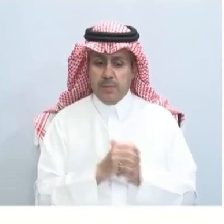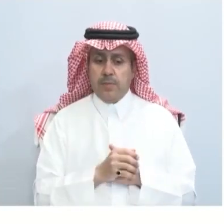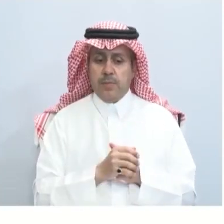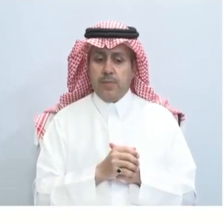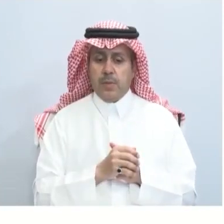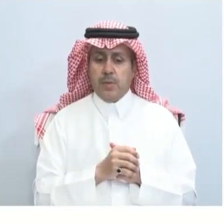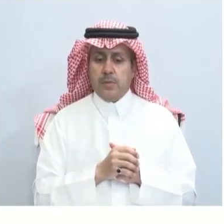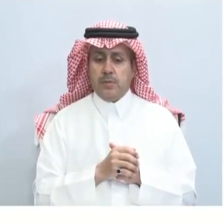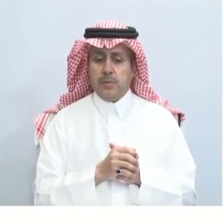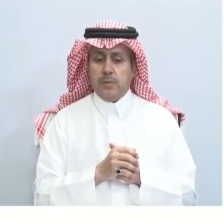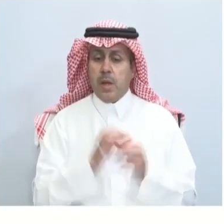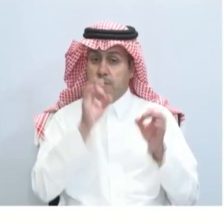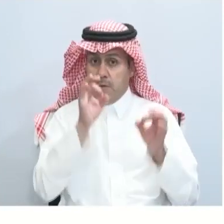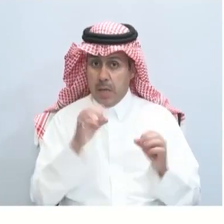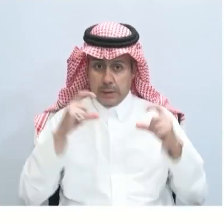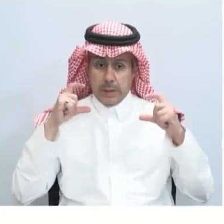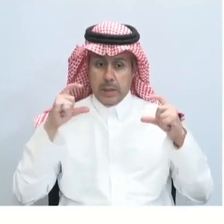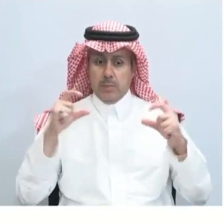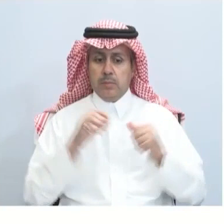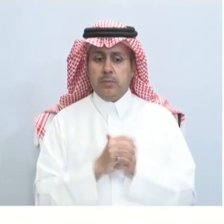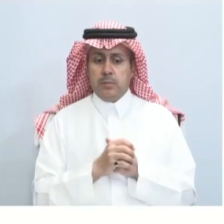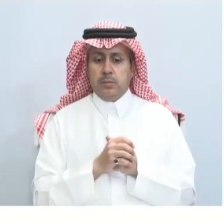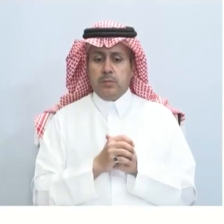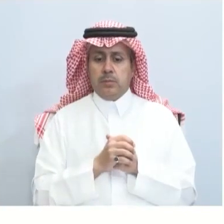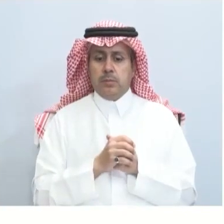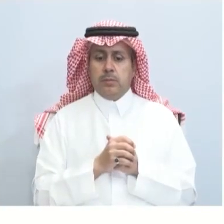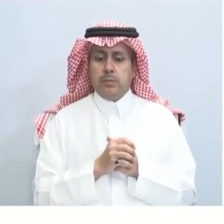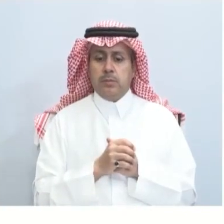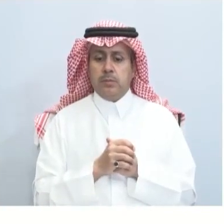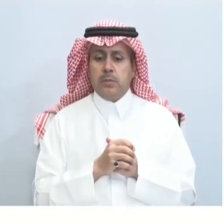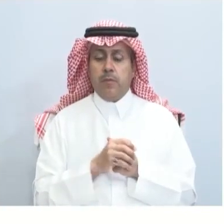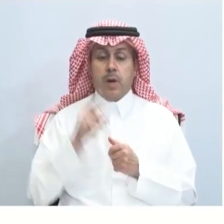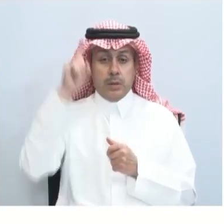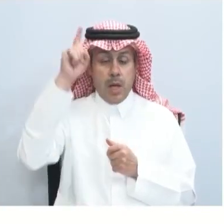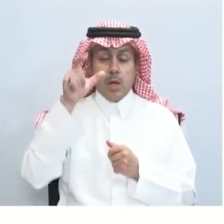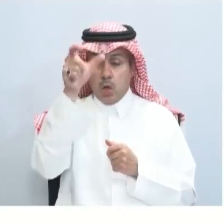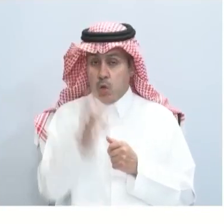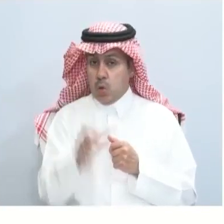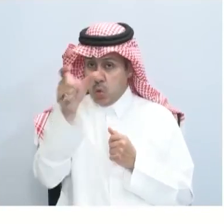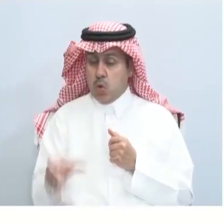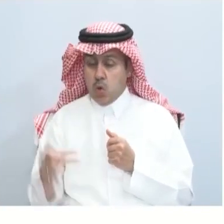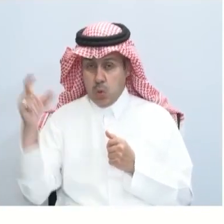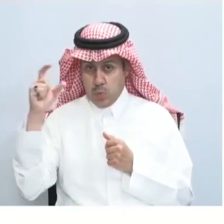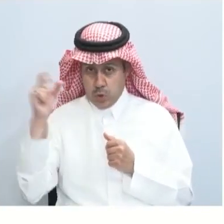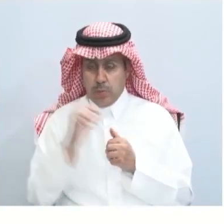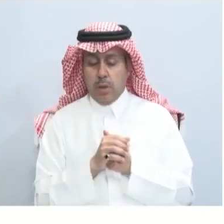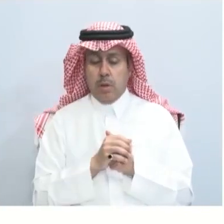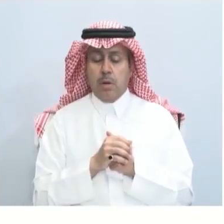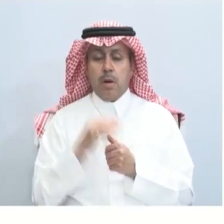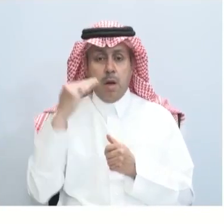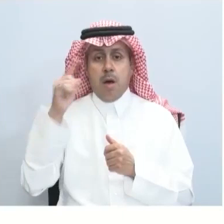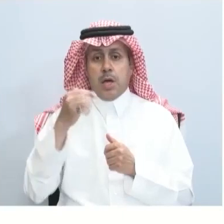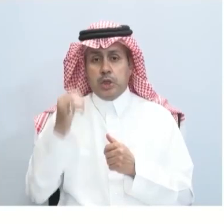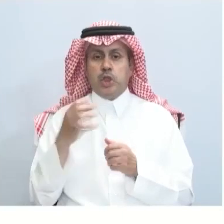الله فيغفر لمن يشاء ويعذب من يشاء فقد نال المسلمين منه حرج شديد من نزول هذه